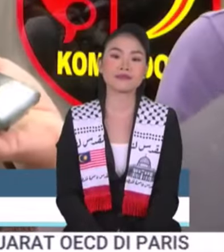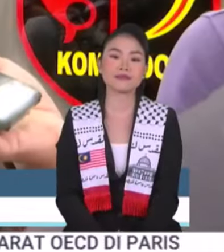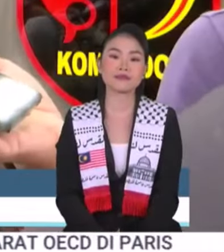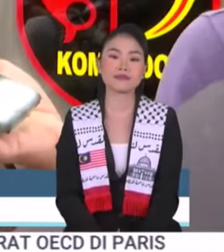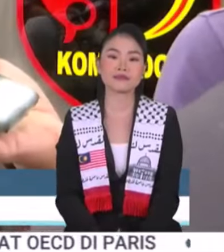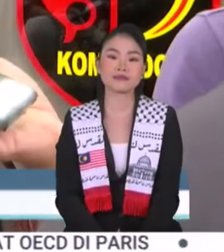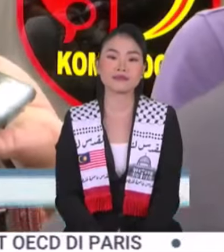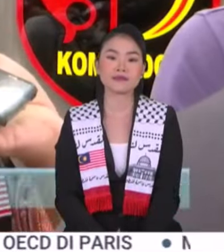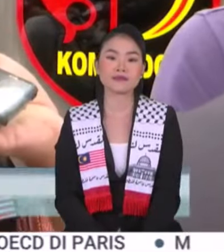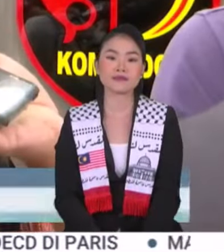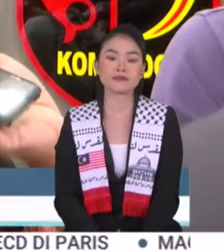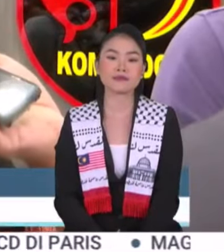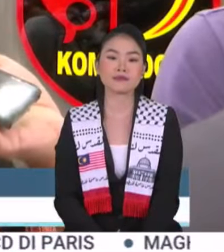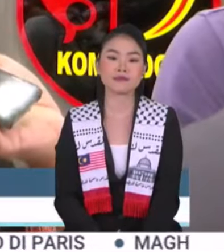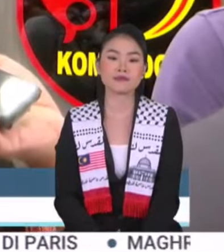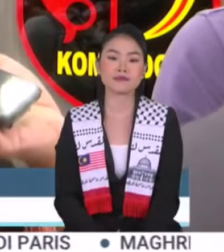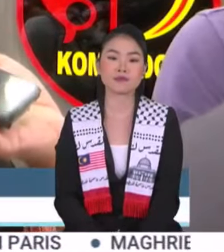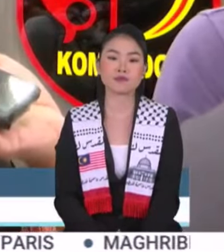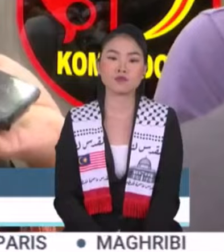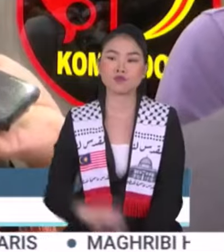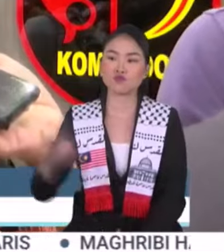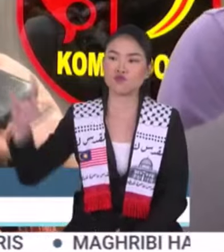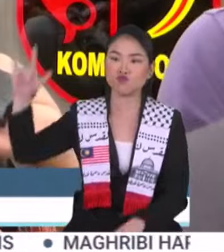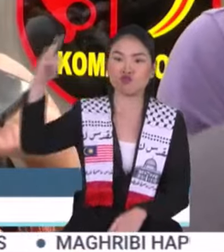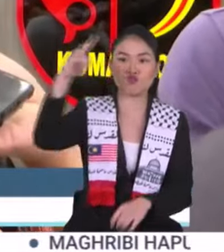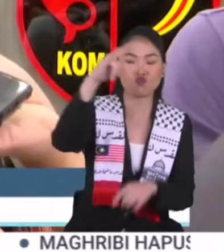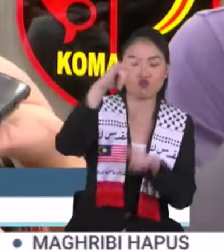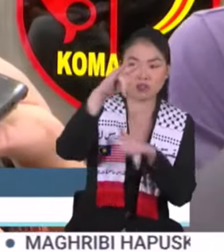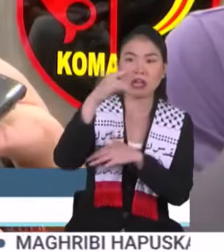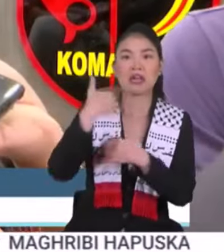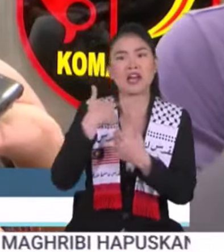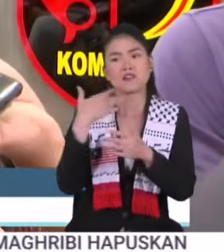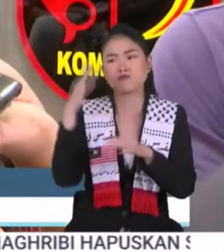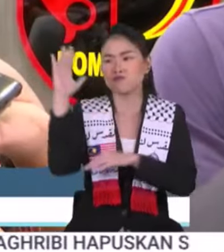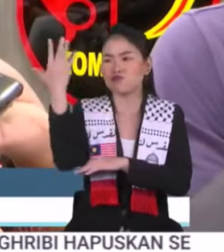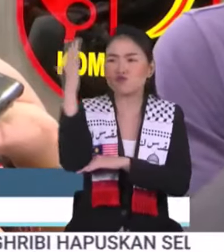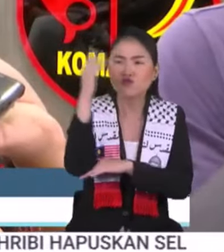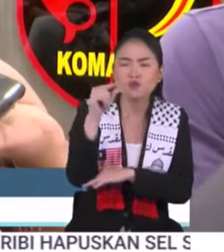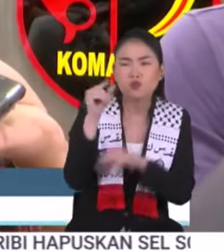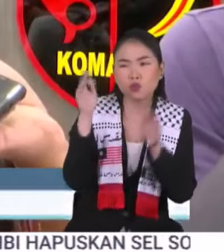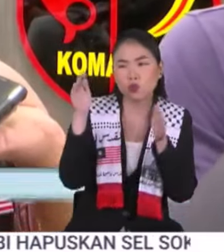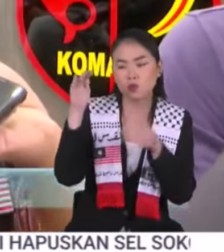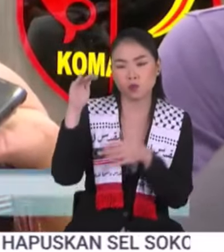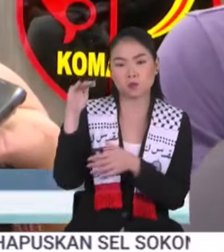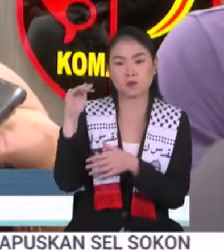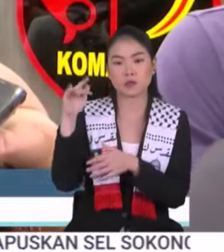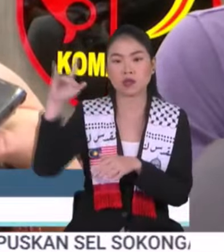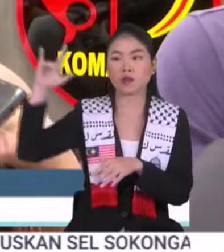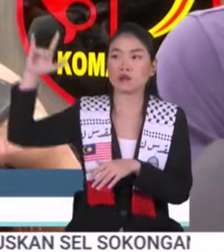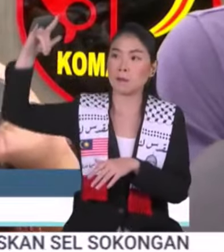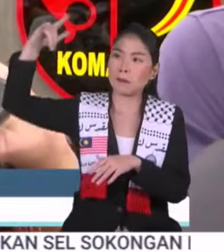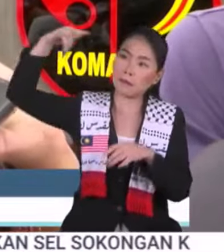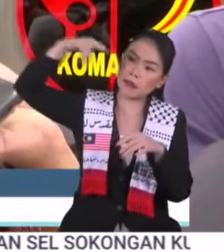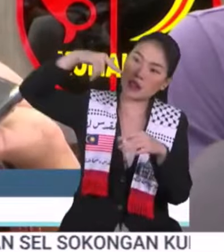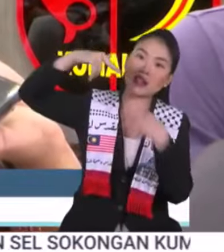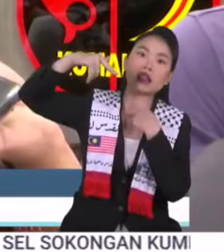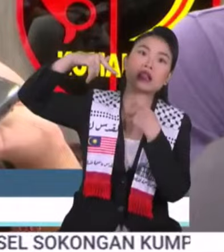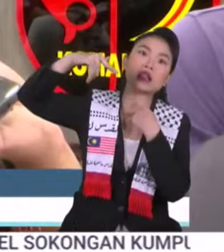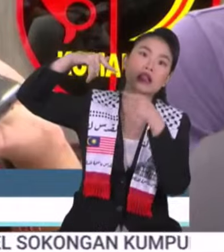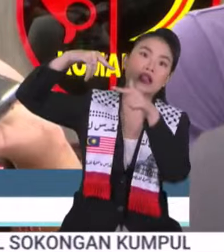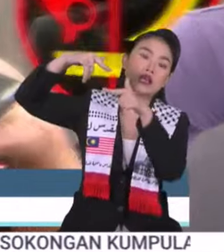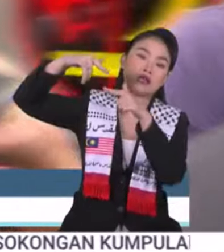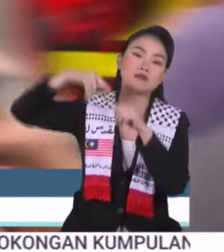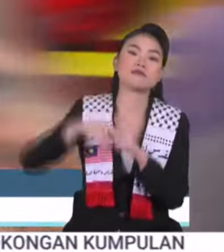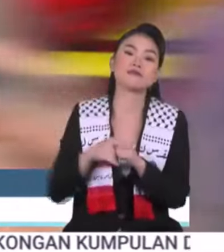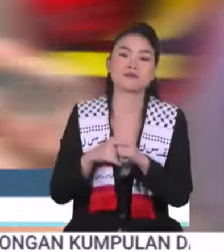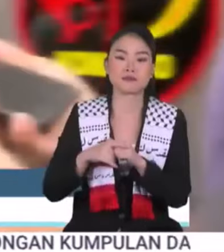Di kawasan pesawat dan juga hutan kecil, dia ada pokok-pokok kecil. Jadi pesawat tu sangkut di atas pokok, di kawasan dia di atas pokok